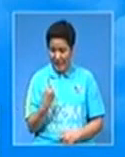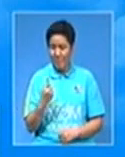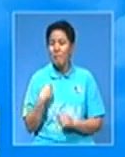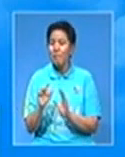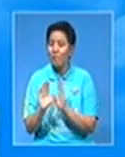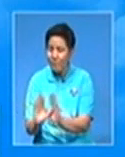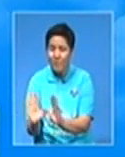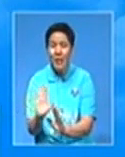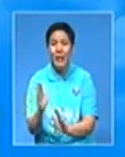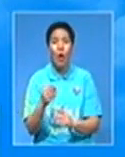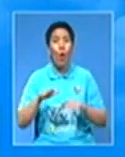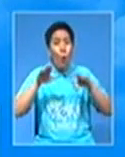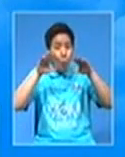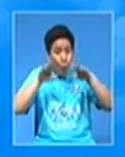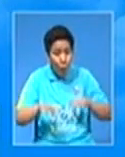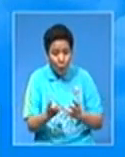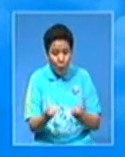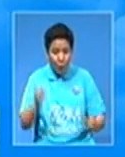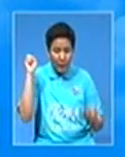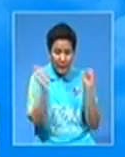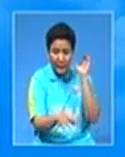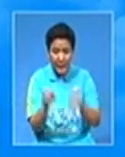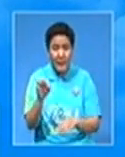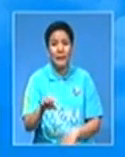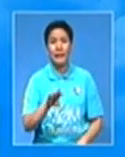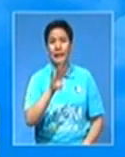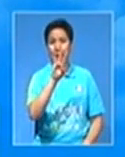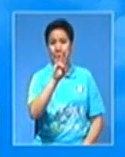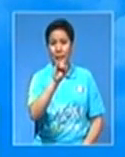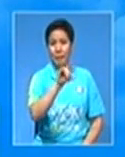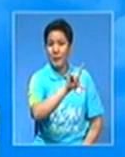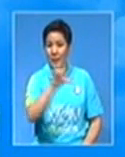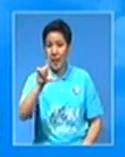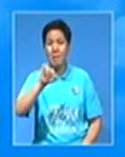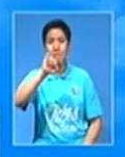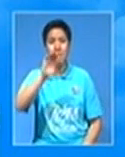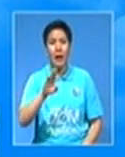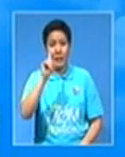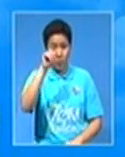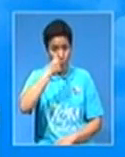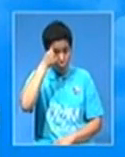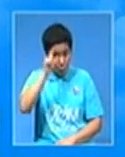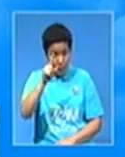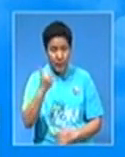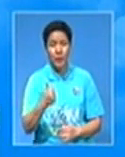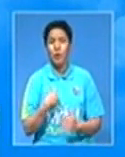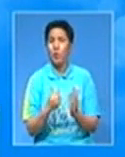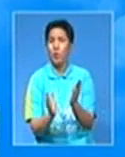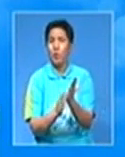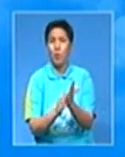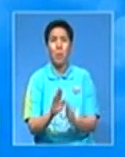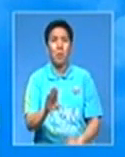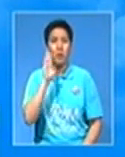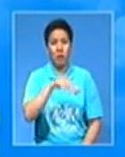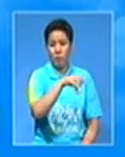ยนั้นลดปริมาณขยะจากถุงพลาสติกได้ราว70ล้านใบต่อวันนะครับผมขอบคุณและขอชื่นชมผู้ประกอบ